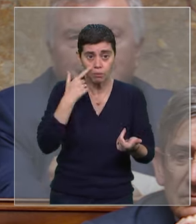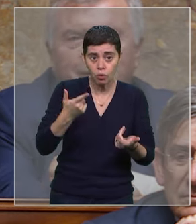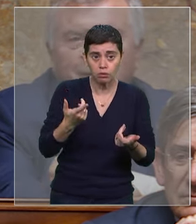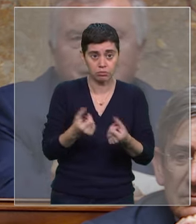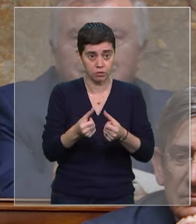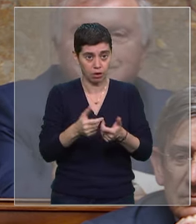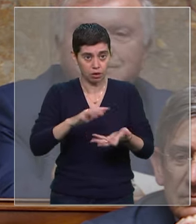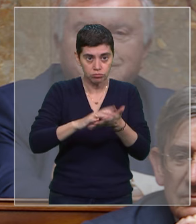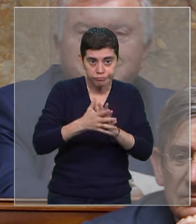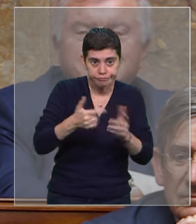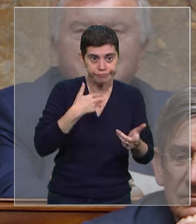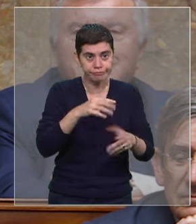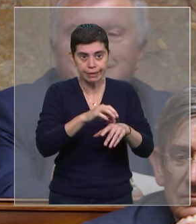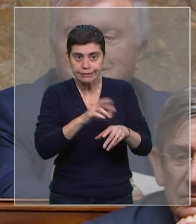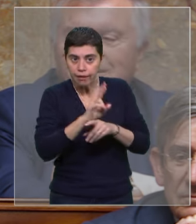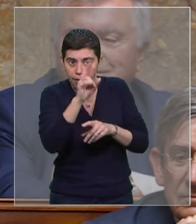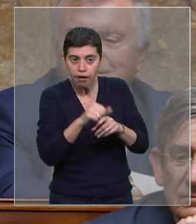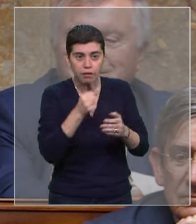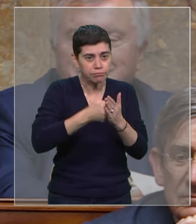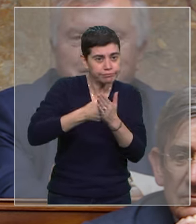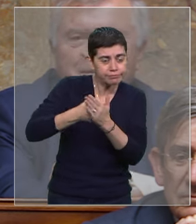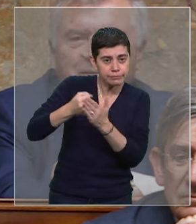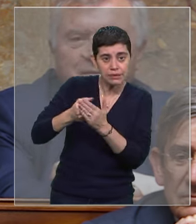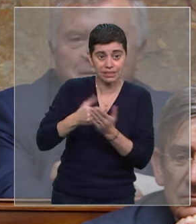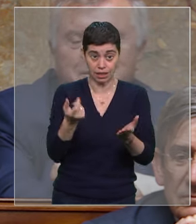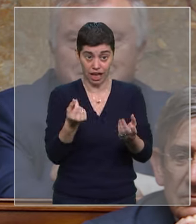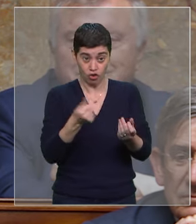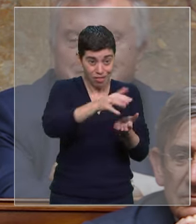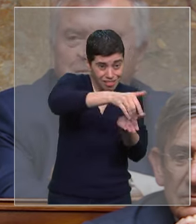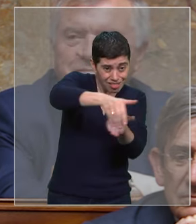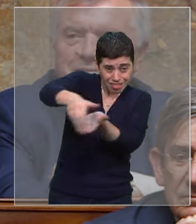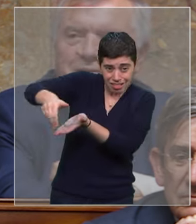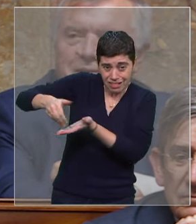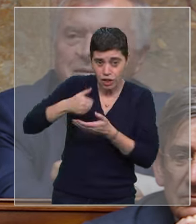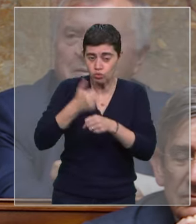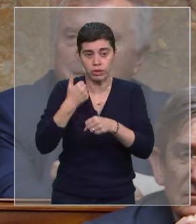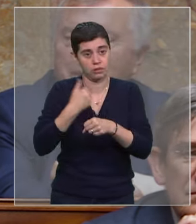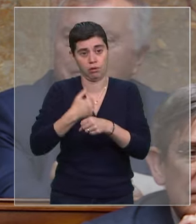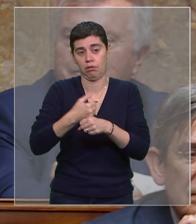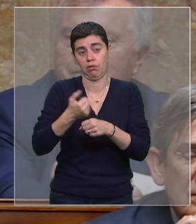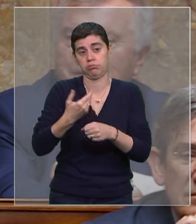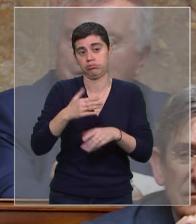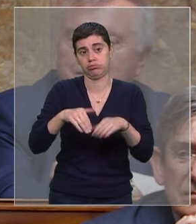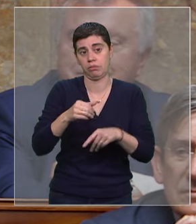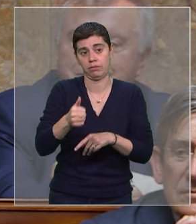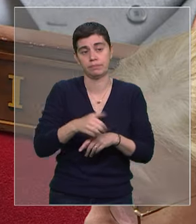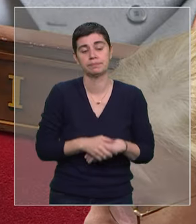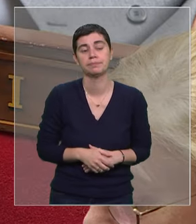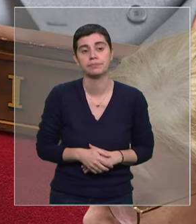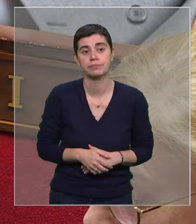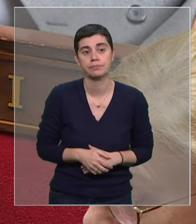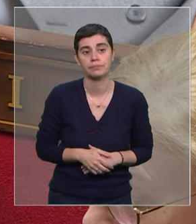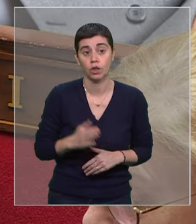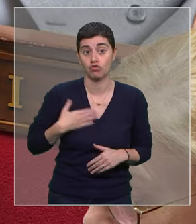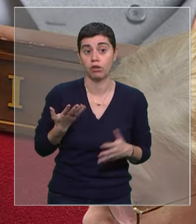rares. Cette collecte populaire, la plus importante au monde, est chaque année un immense succès grâce à eux. En cette